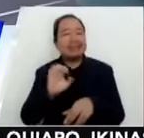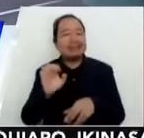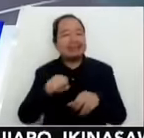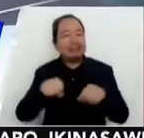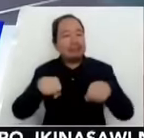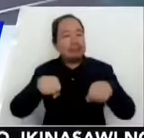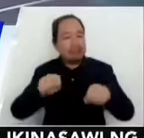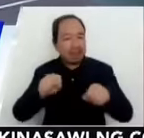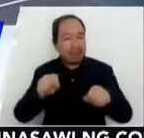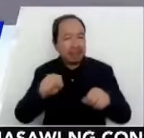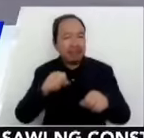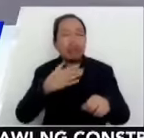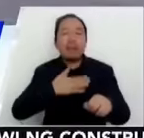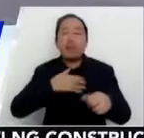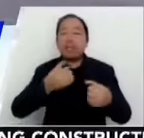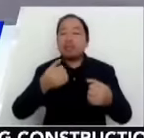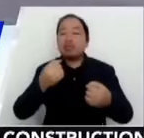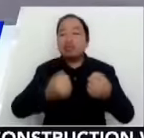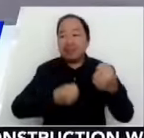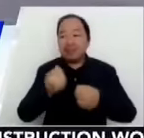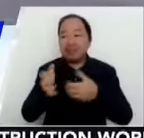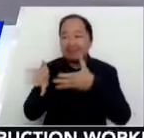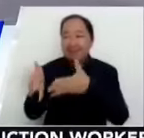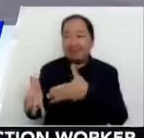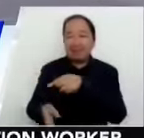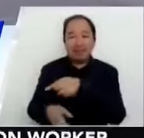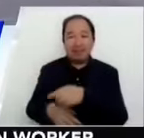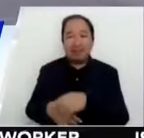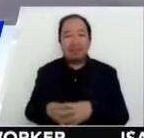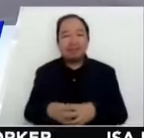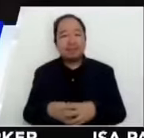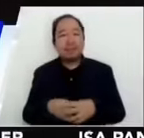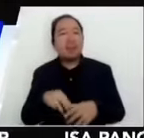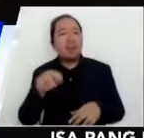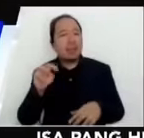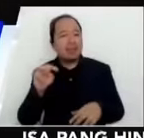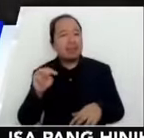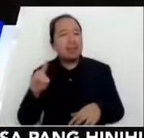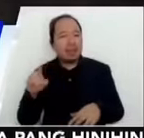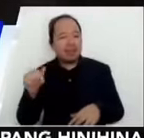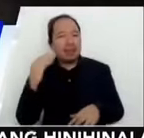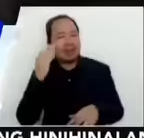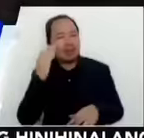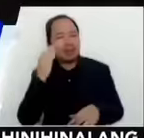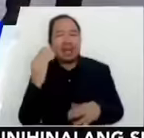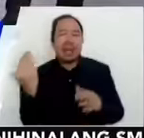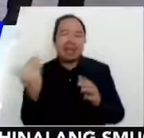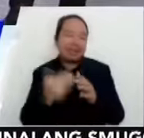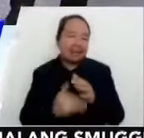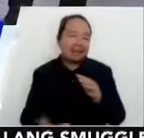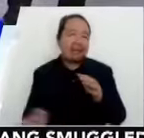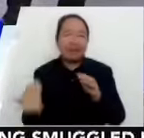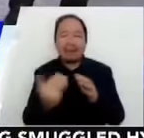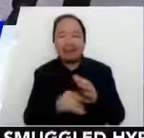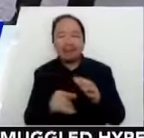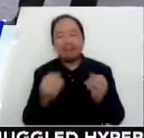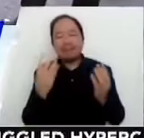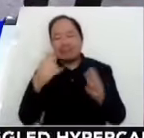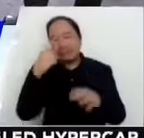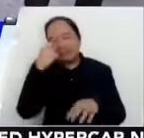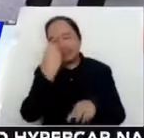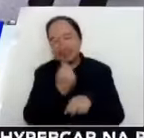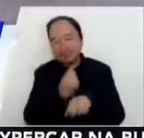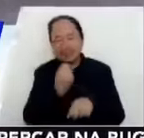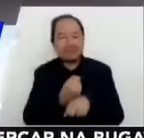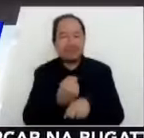ko po kasi nag-iwan. Alam daw ng MMDA na pabalik-balik at paulit-ulit lang ang mga pasaway at matitigas ang ulo ng mga